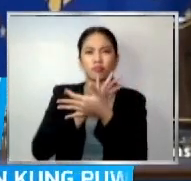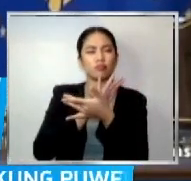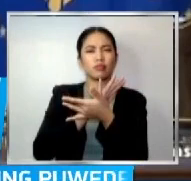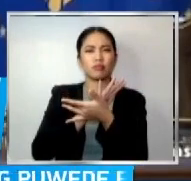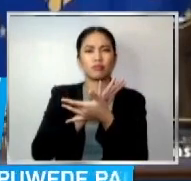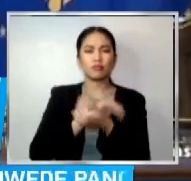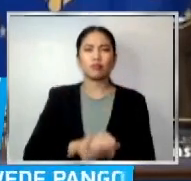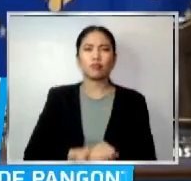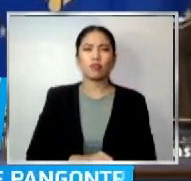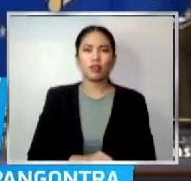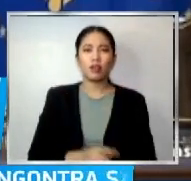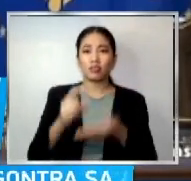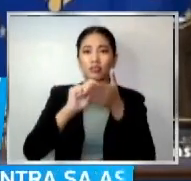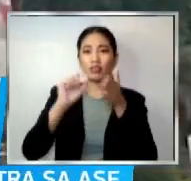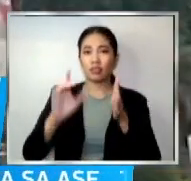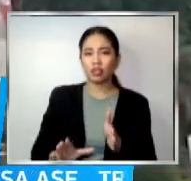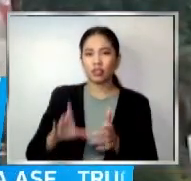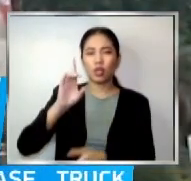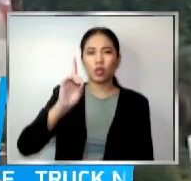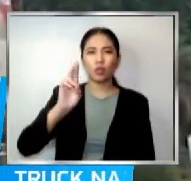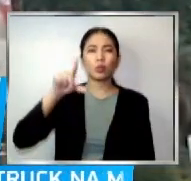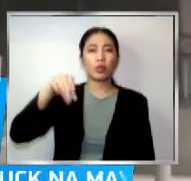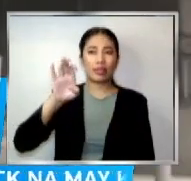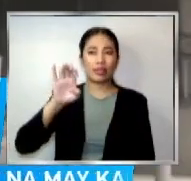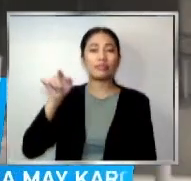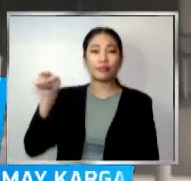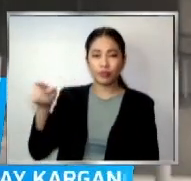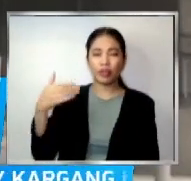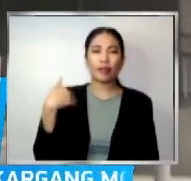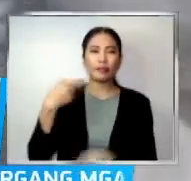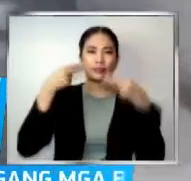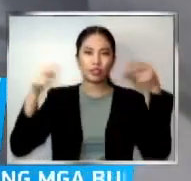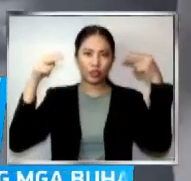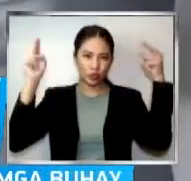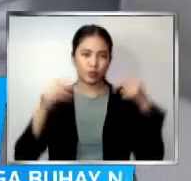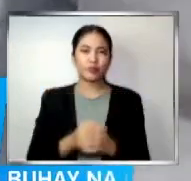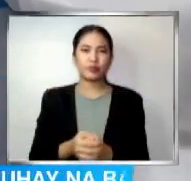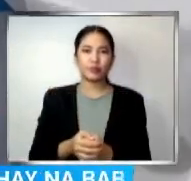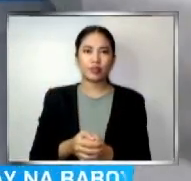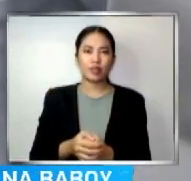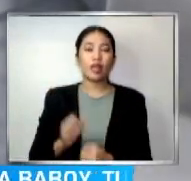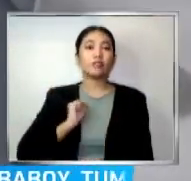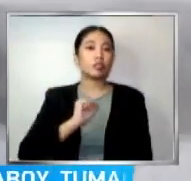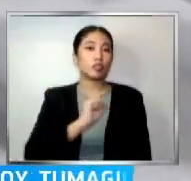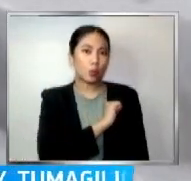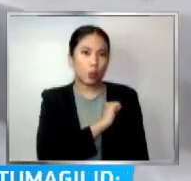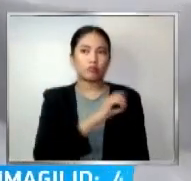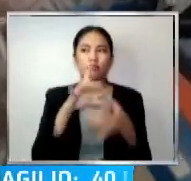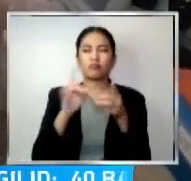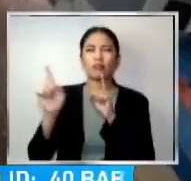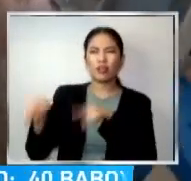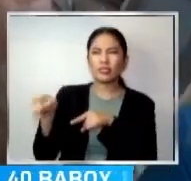Secretary Duque is the hero there. Pahayag na inalmahan ng ilang senador, mga frontliner anila ang mga tunay na